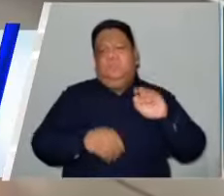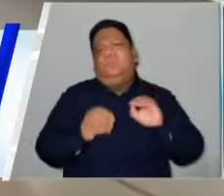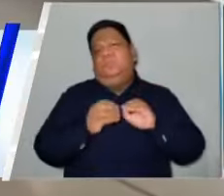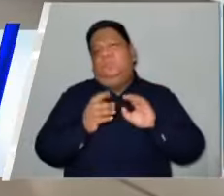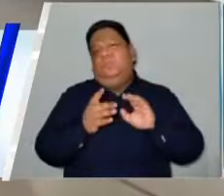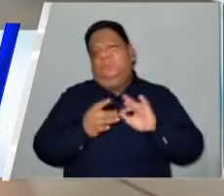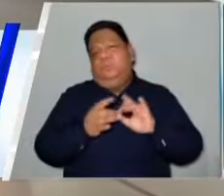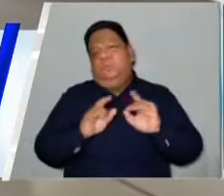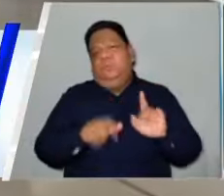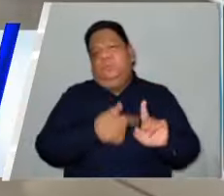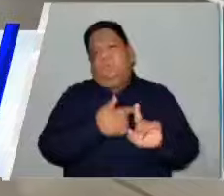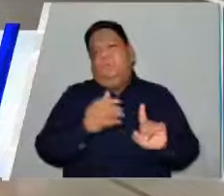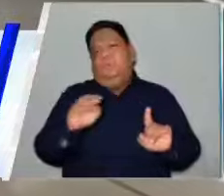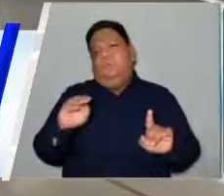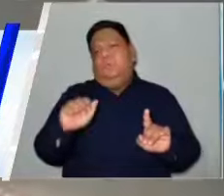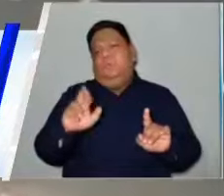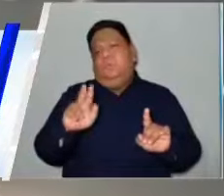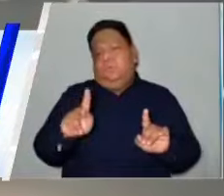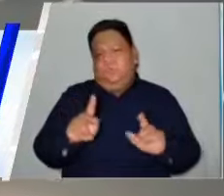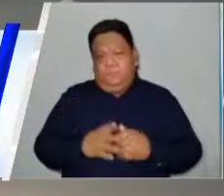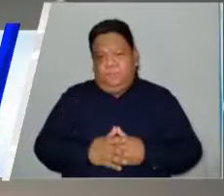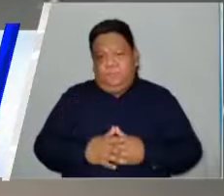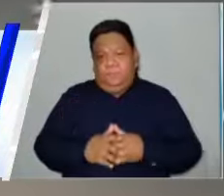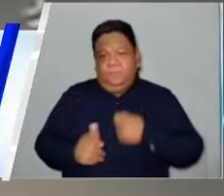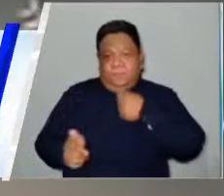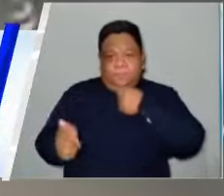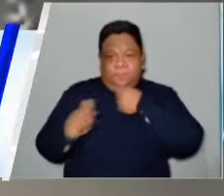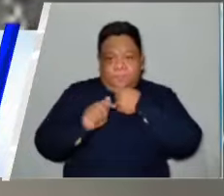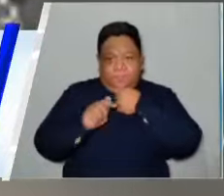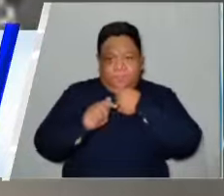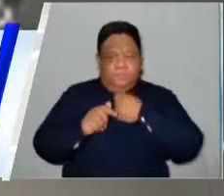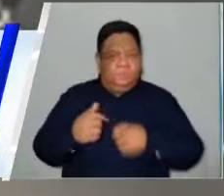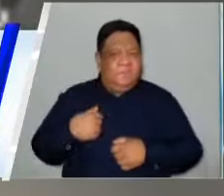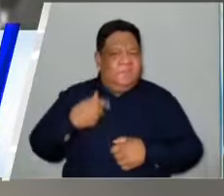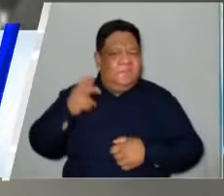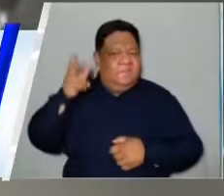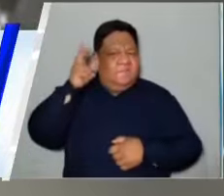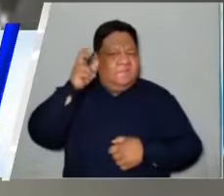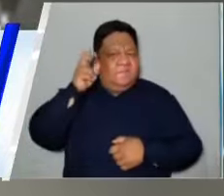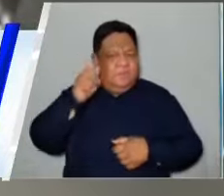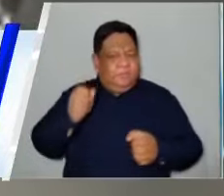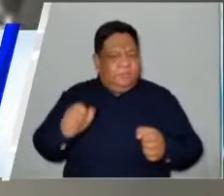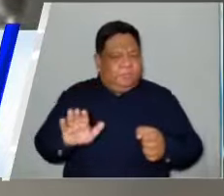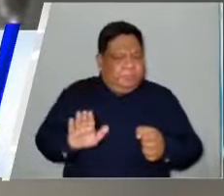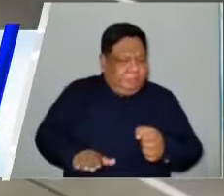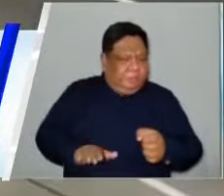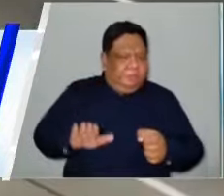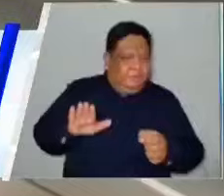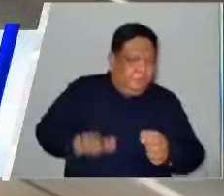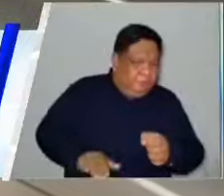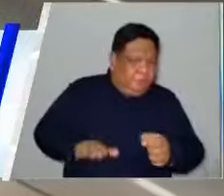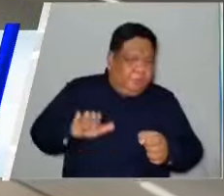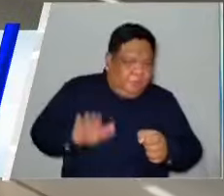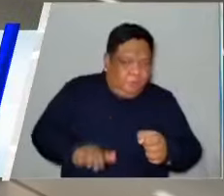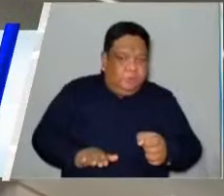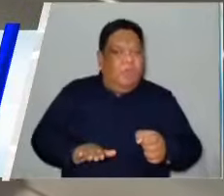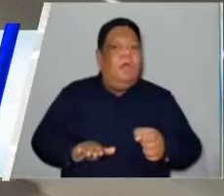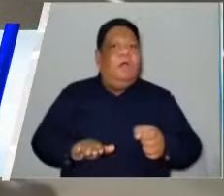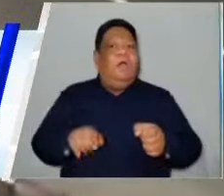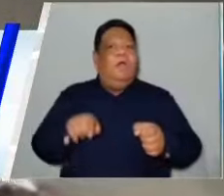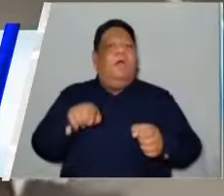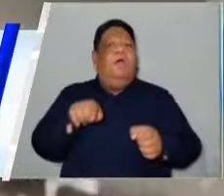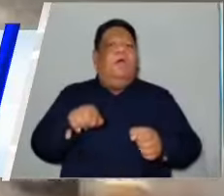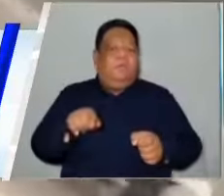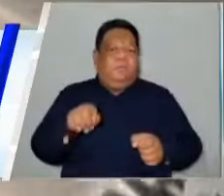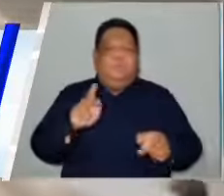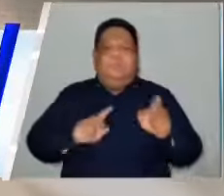Ang maingay na revolusyon ng selinyador ng mga kotse sa 10 oras pa naman ng gabi. Yan ang iniinda ng mga residente sa Marcos